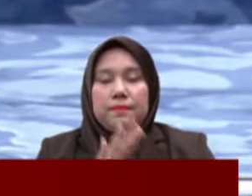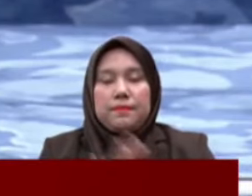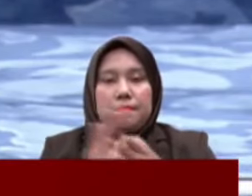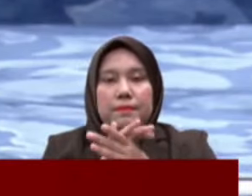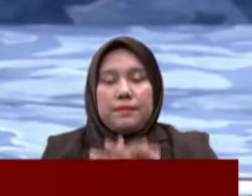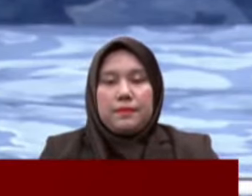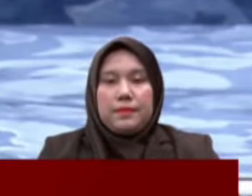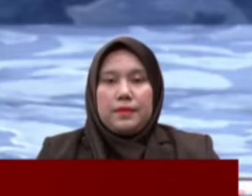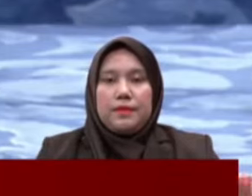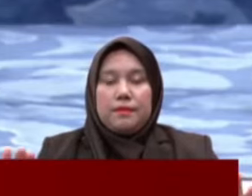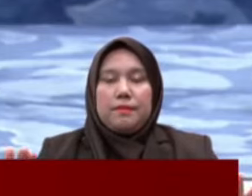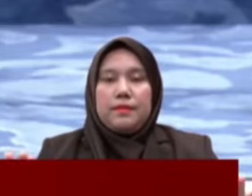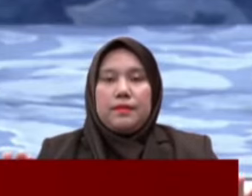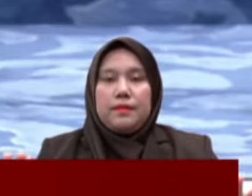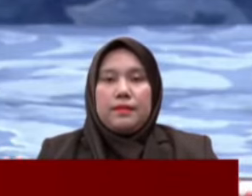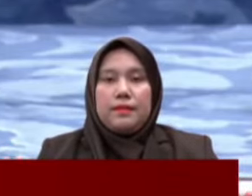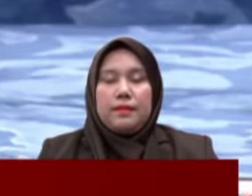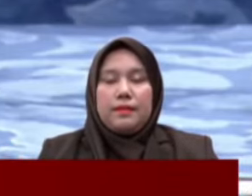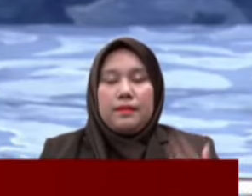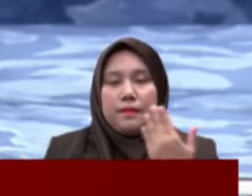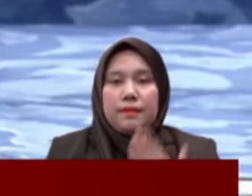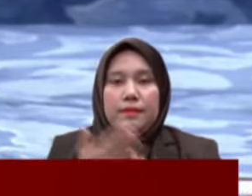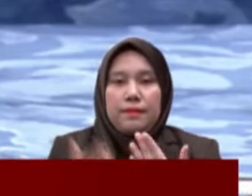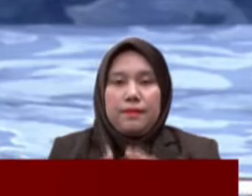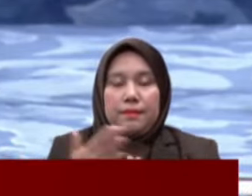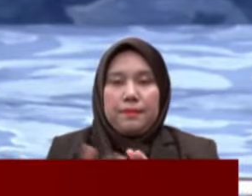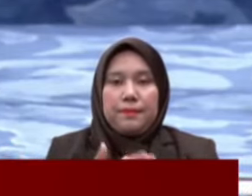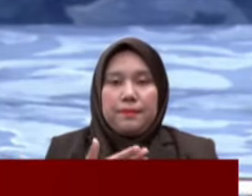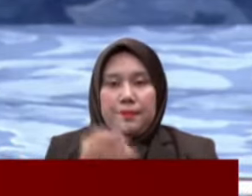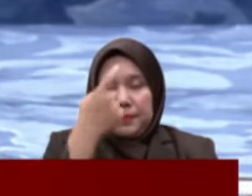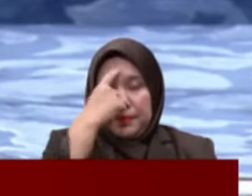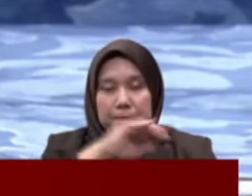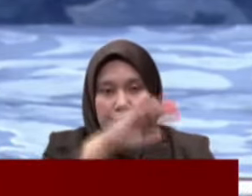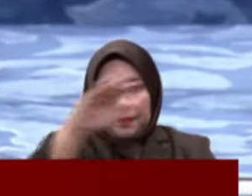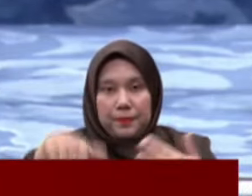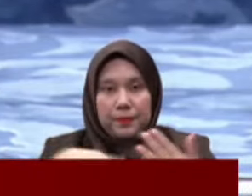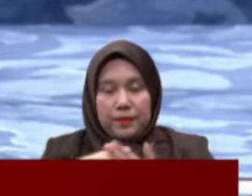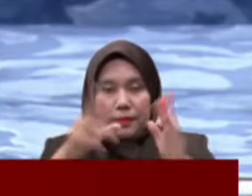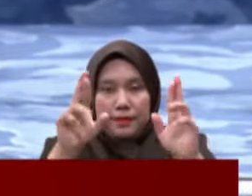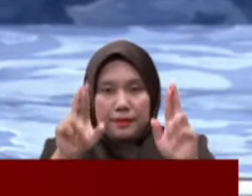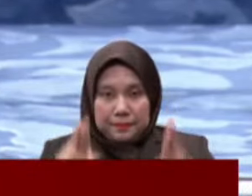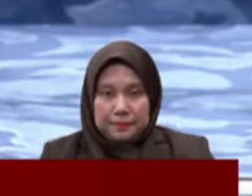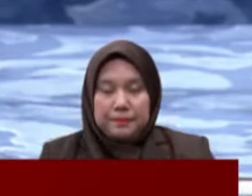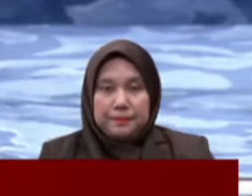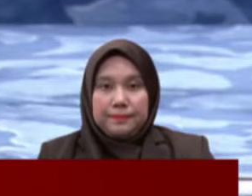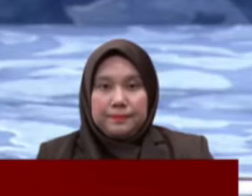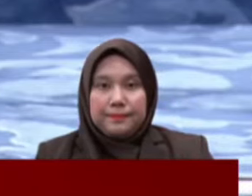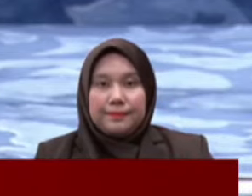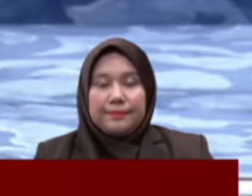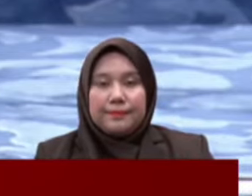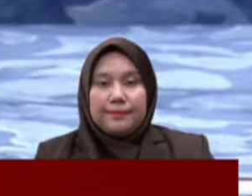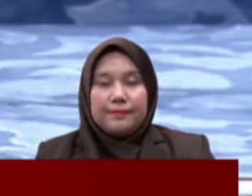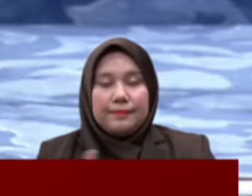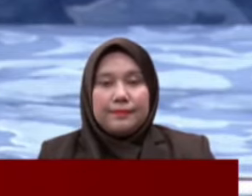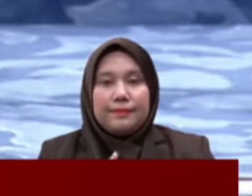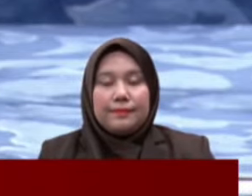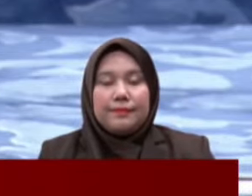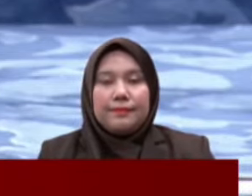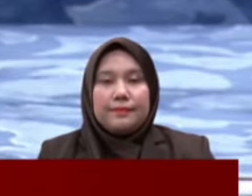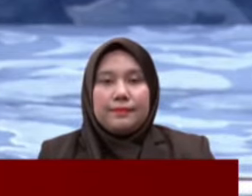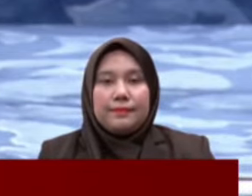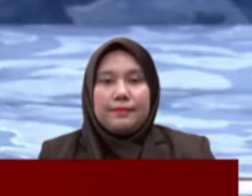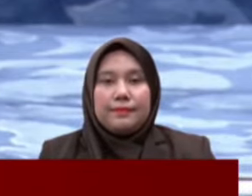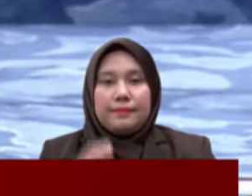keselamatan bukan saja dari sudut kemudahan kepada semua rakyat connectivity-nya. Keduanya soal